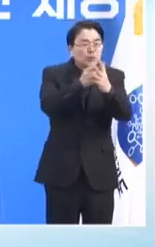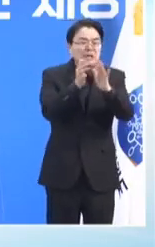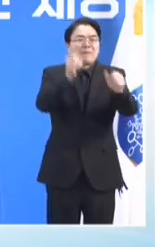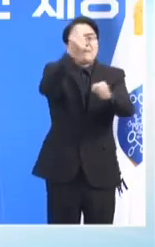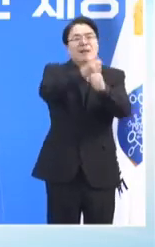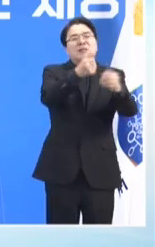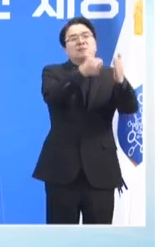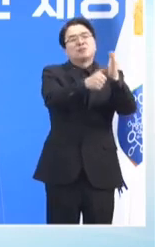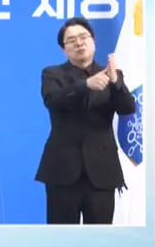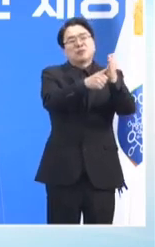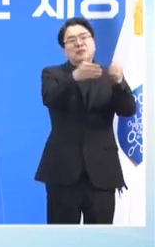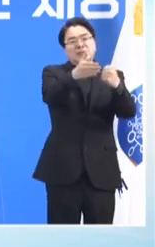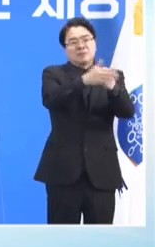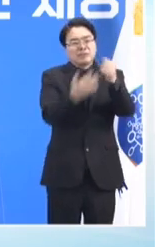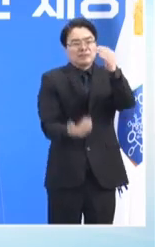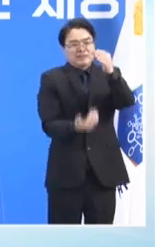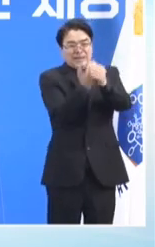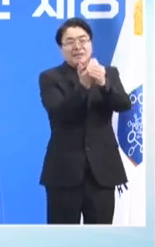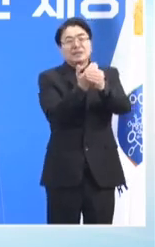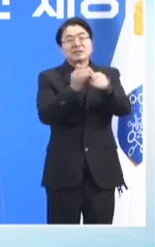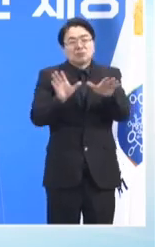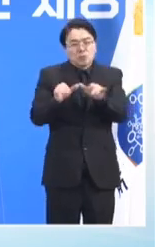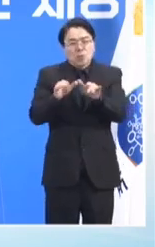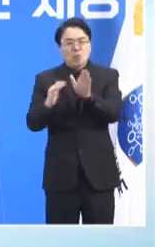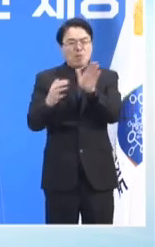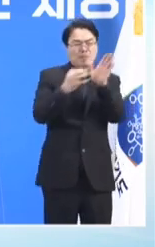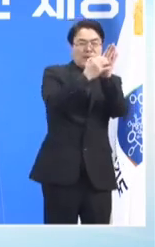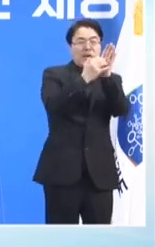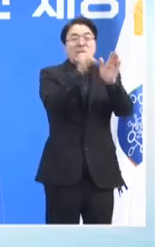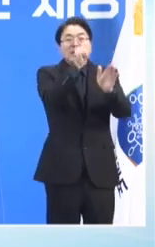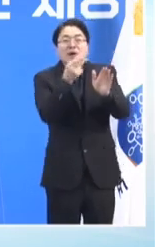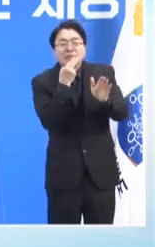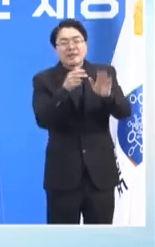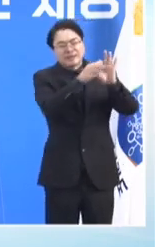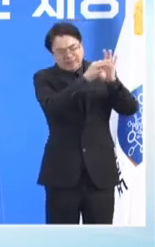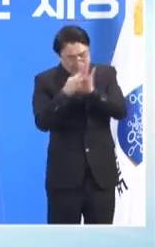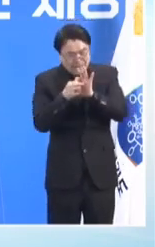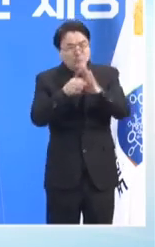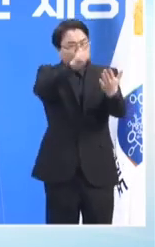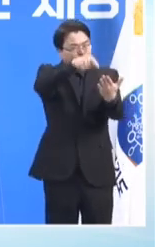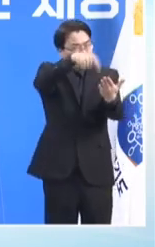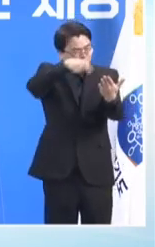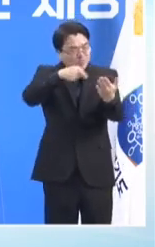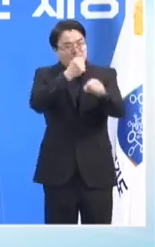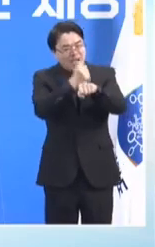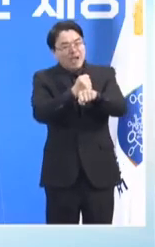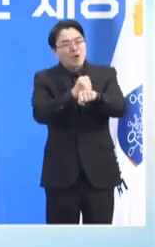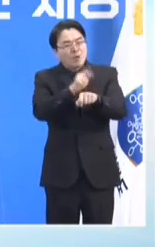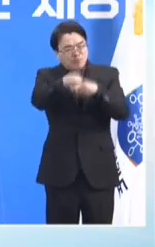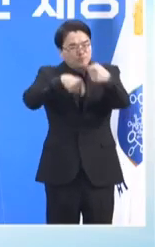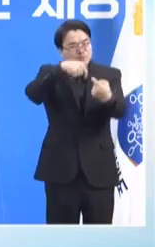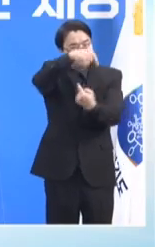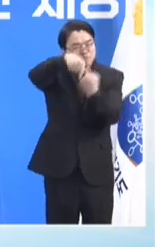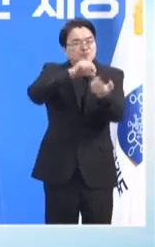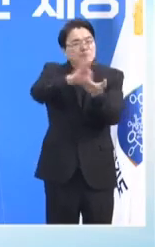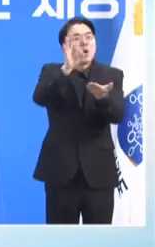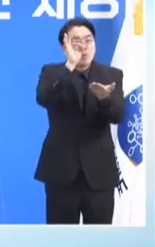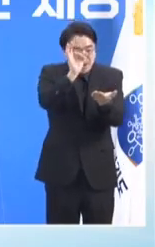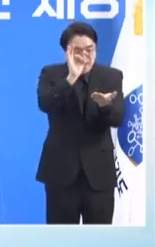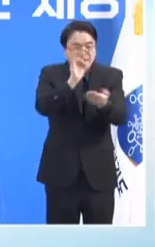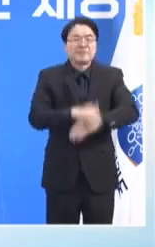설치되는 각종 개발 현장에서의 작동 여부를 체크하고 적용성을 높이도록 하겠습니다.